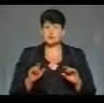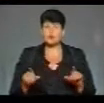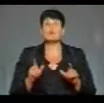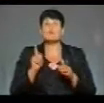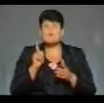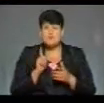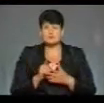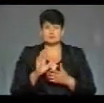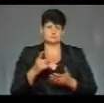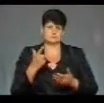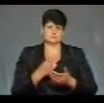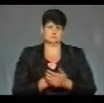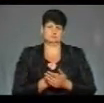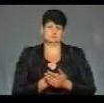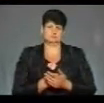бути зі щепленням.